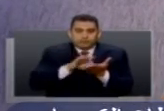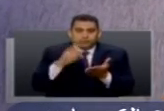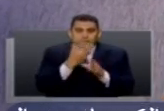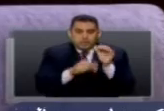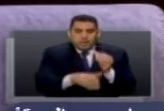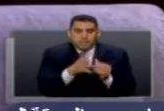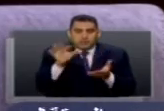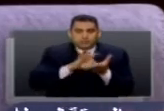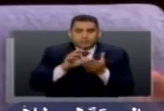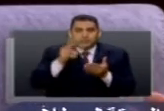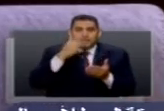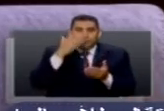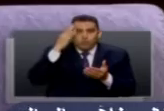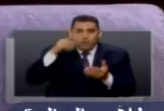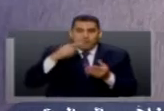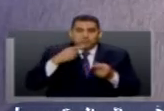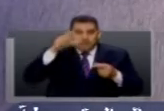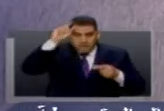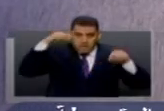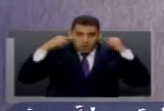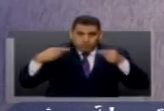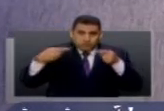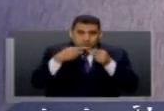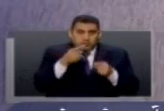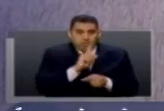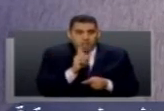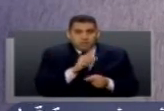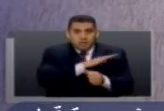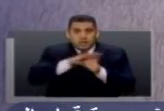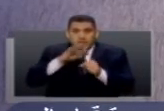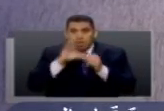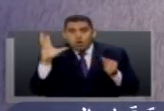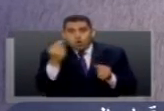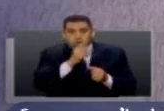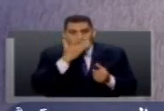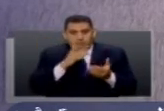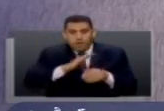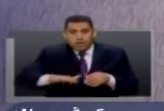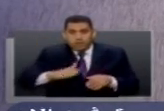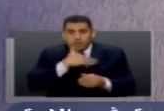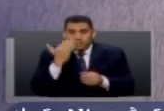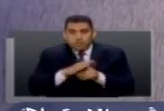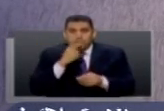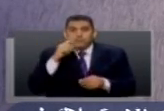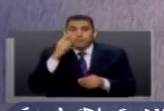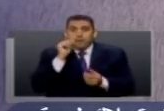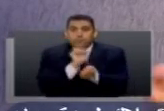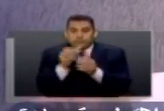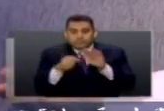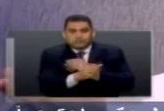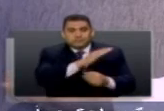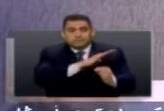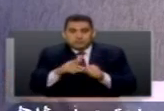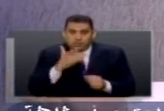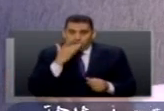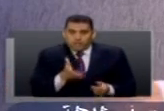هد عنصريه يعني ضد اليهود لا عنصريه لا اباده جماعيه لا قتل اطفال لا قتل اسرى كل هذا الكلام اتضح لنا